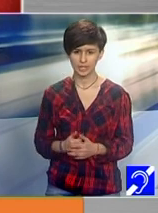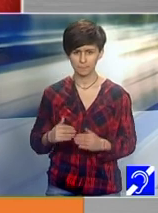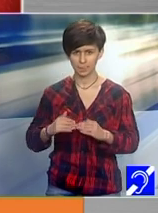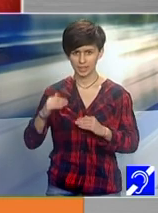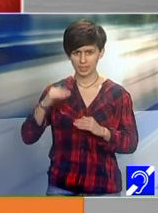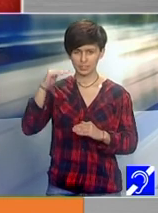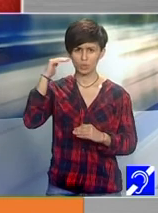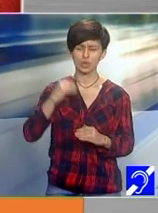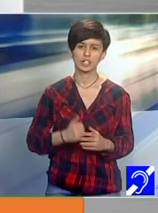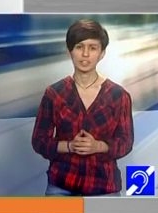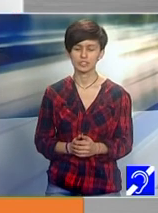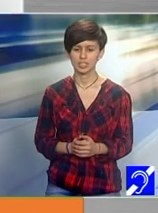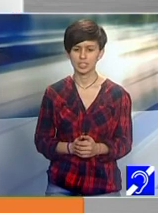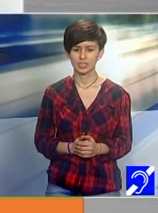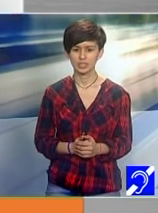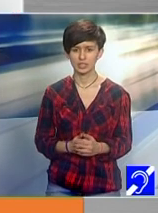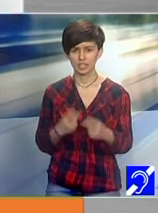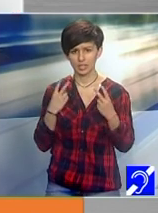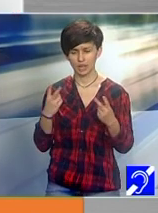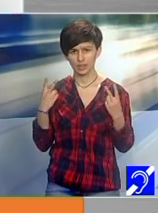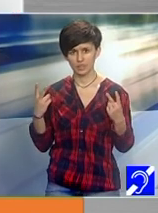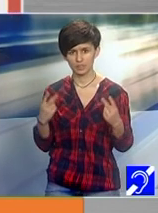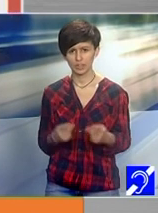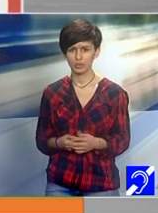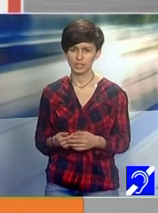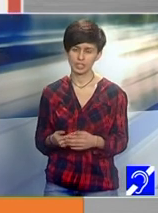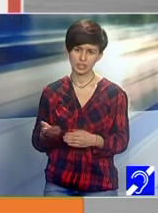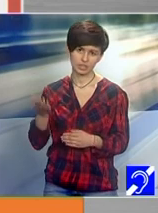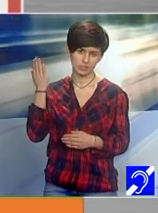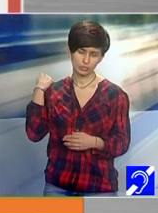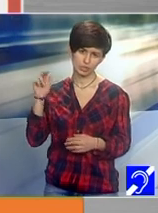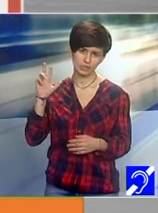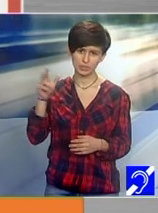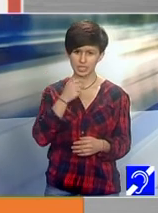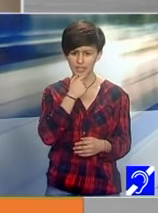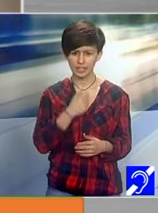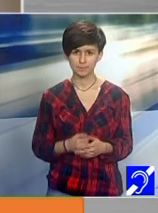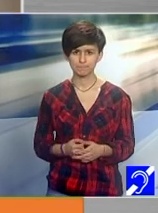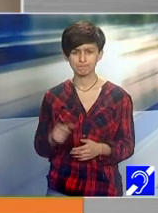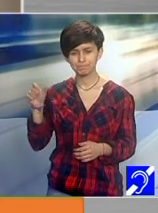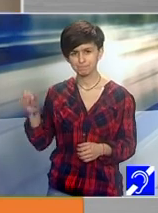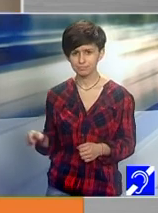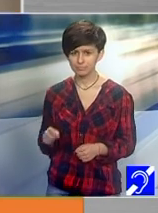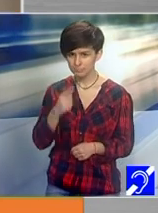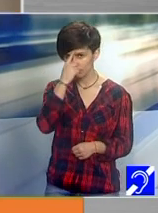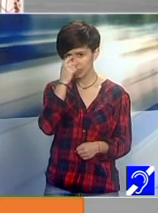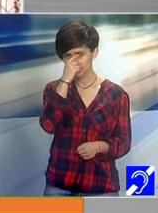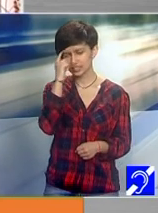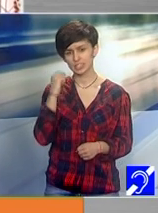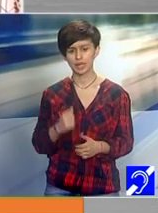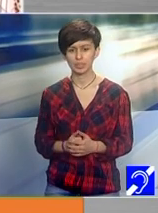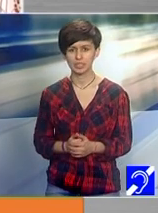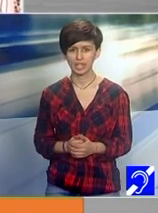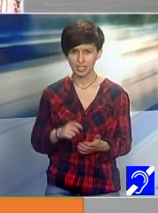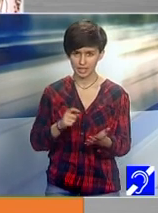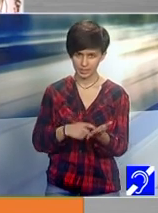creștere a valorii punctului în ultimii 3 ani. Asistentele noastre, care sunt tot personal medical, ne cer